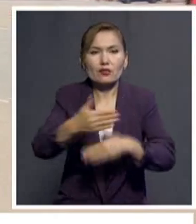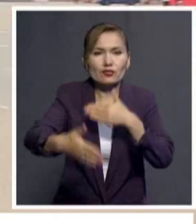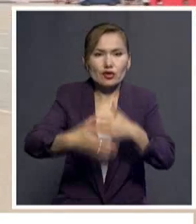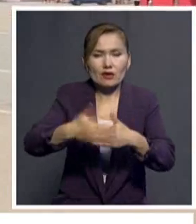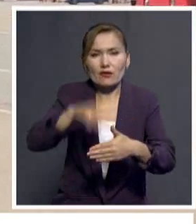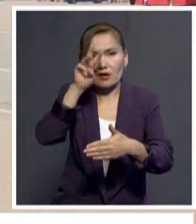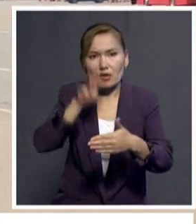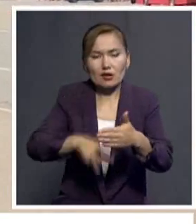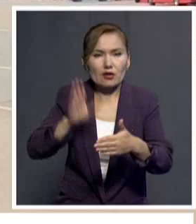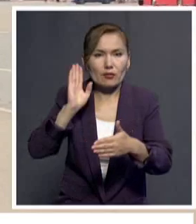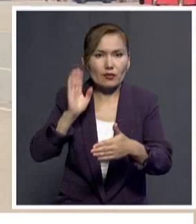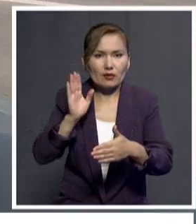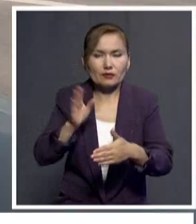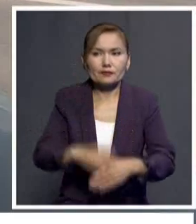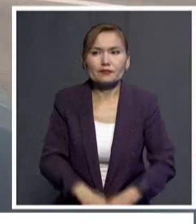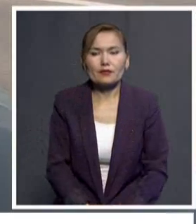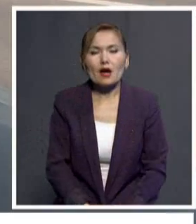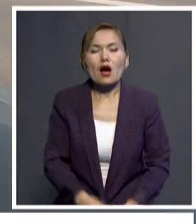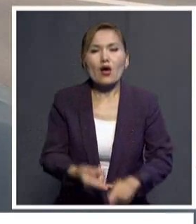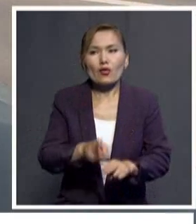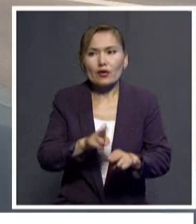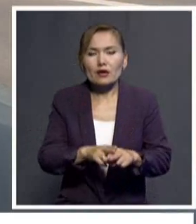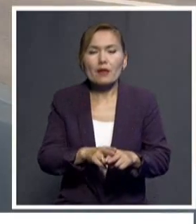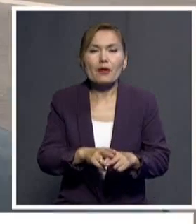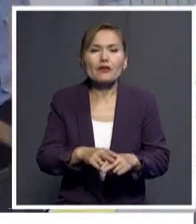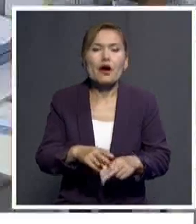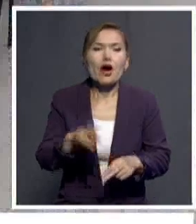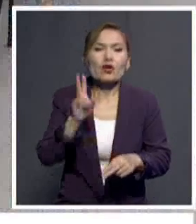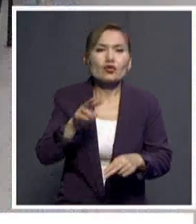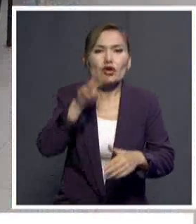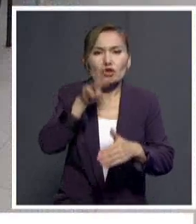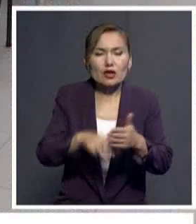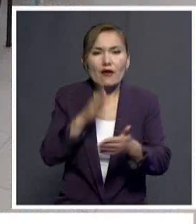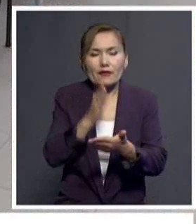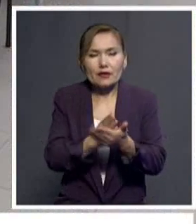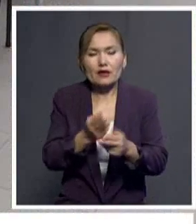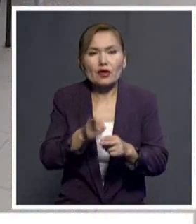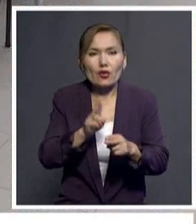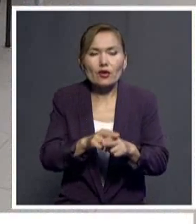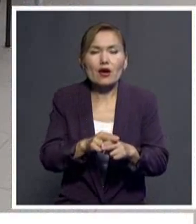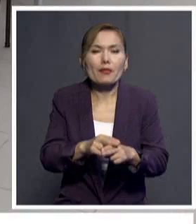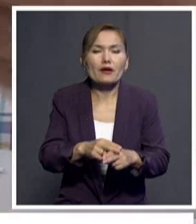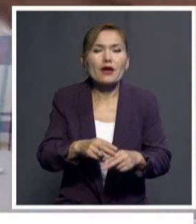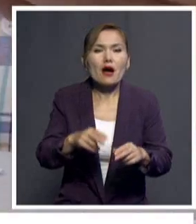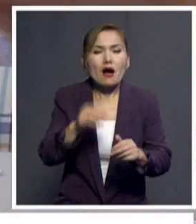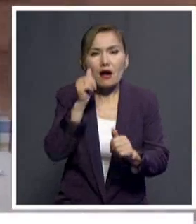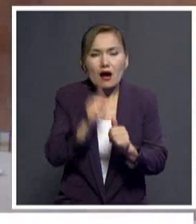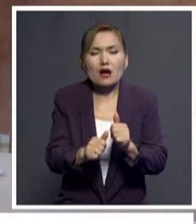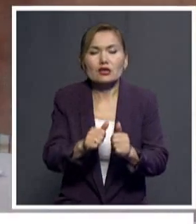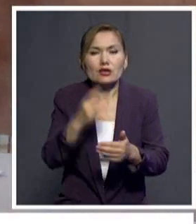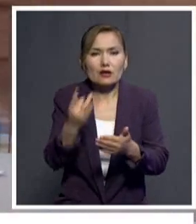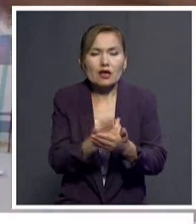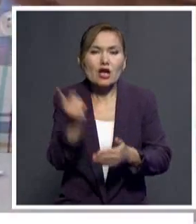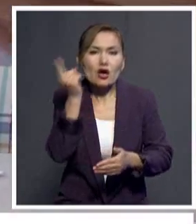болса, олар көп. Ал өзгесі қазпошта және СМС хабарламалар арқылы айыппұлы туралы хабарламалады. Күніне